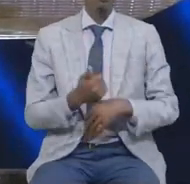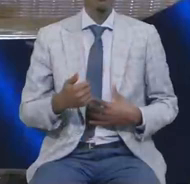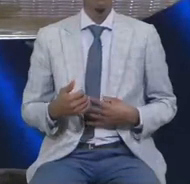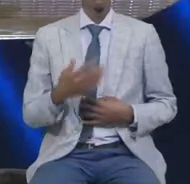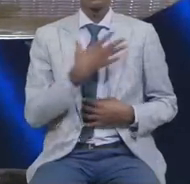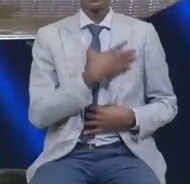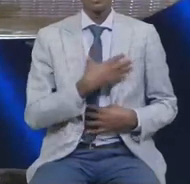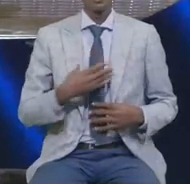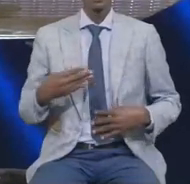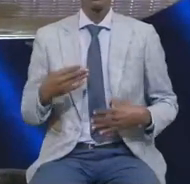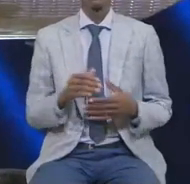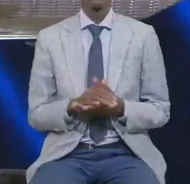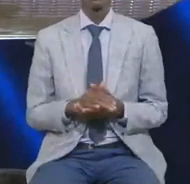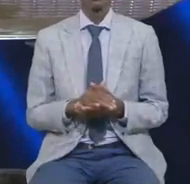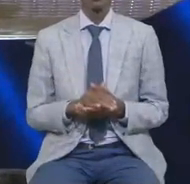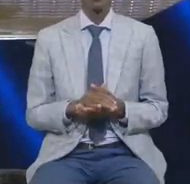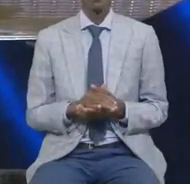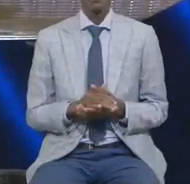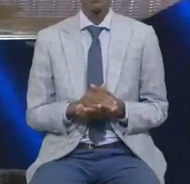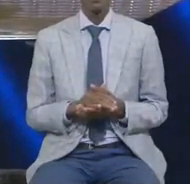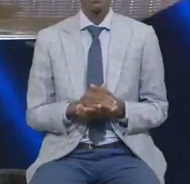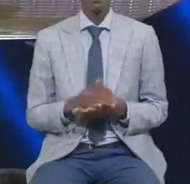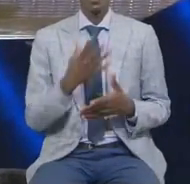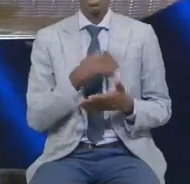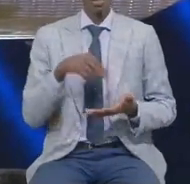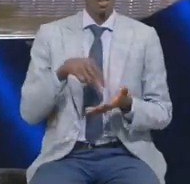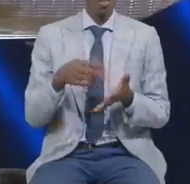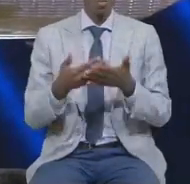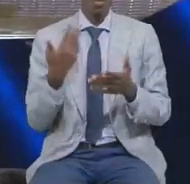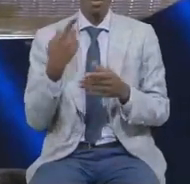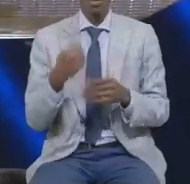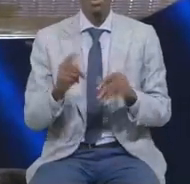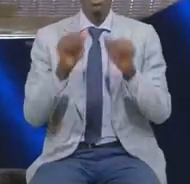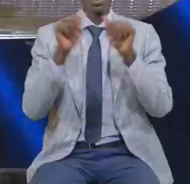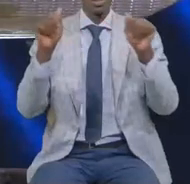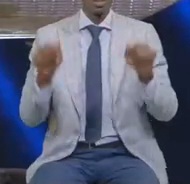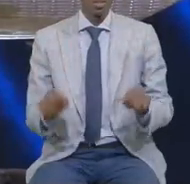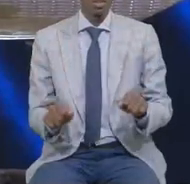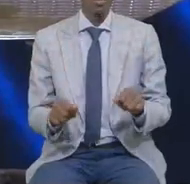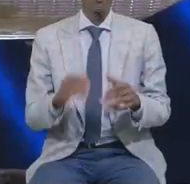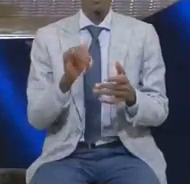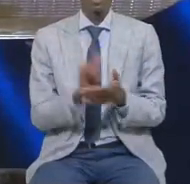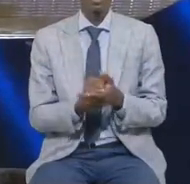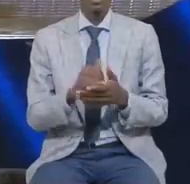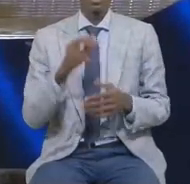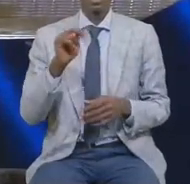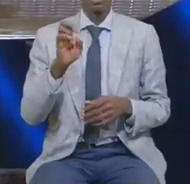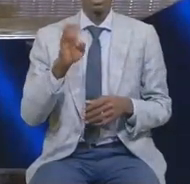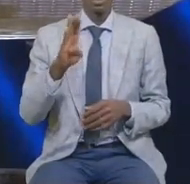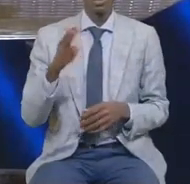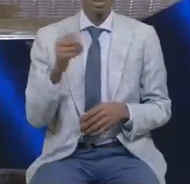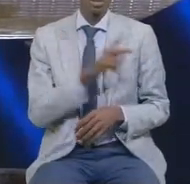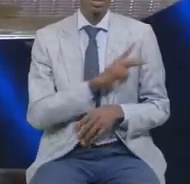Nebuchadnezzar. Ils se placèrent devant la statue qu'avait élevée